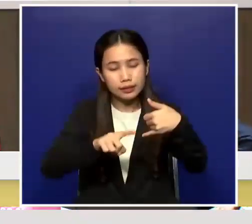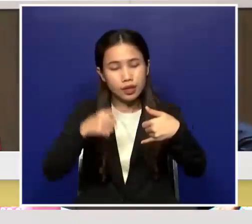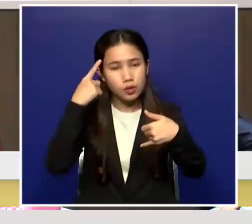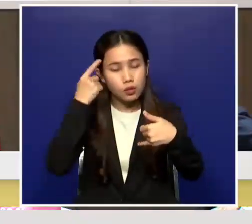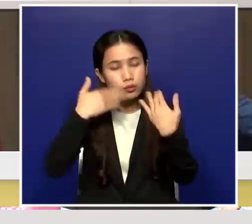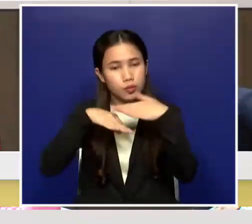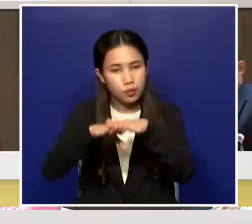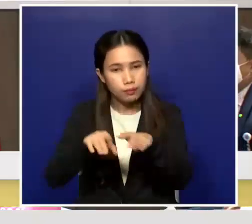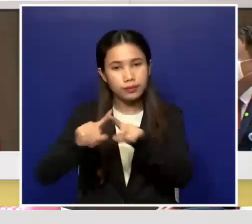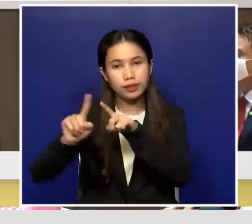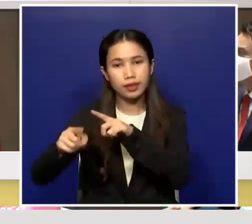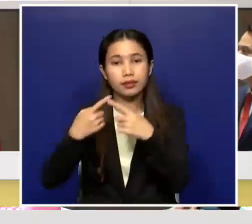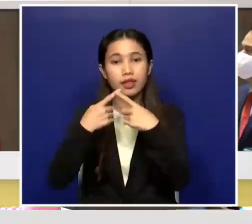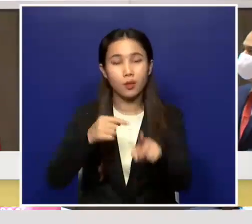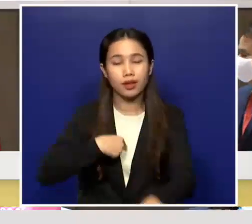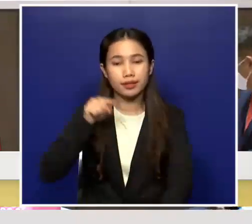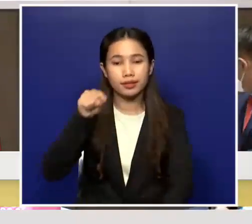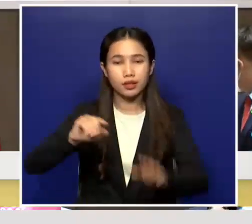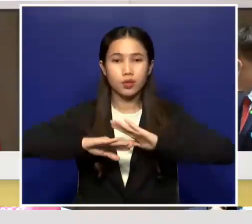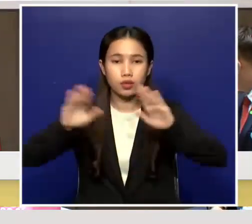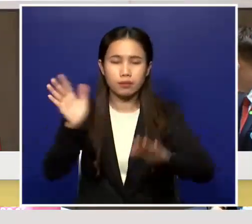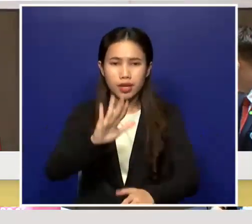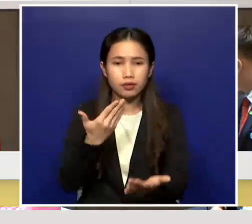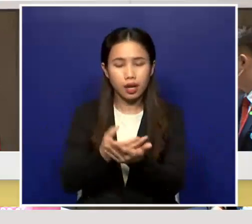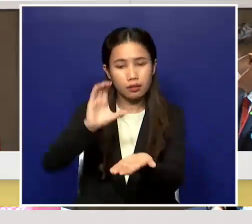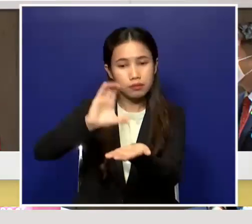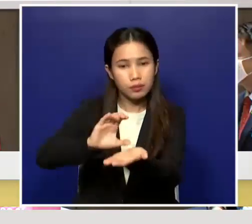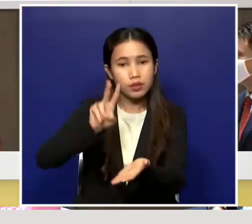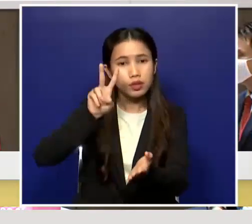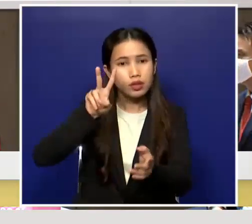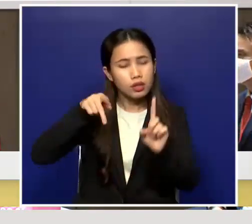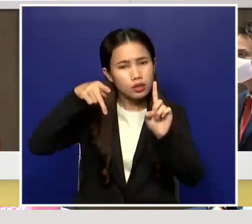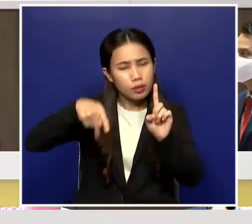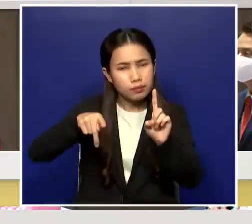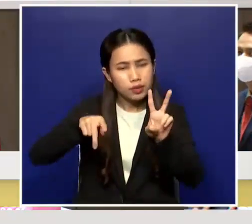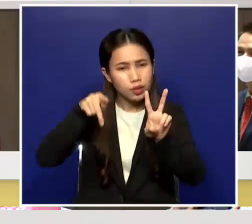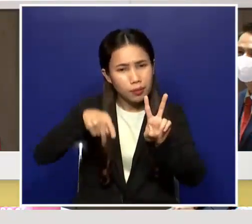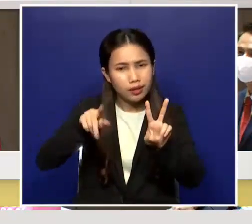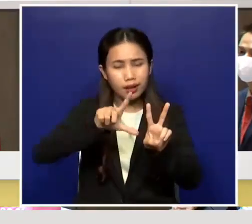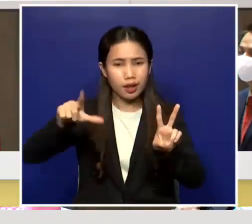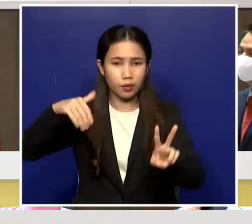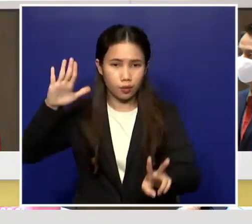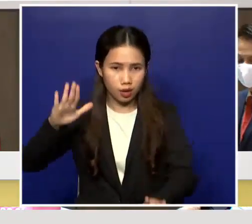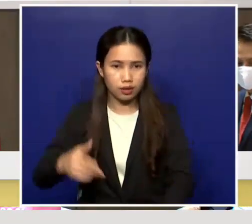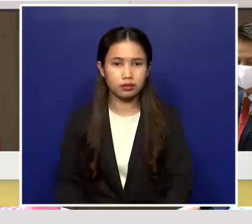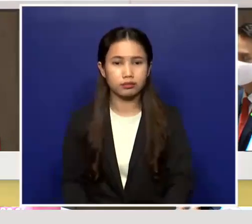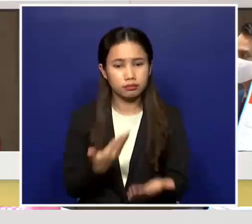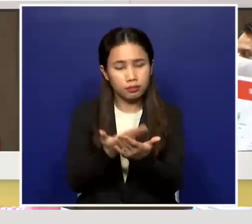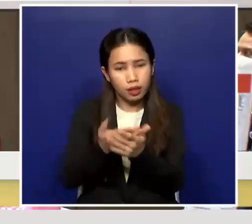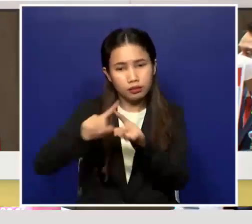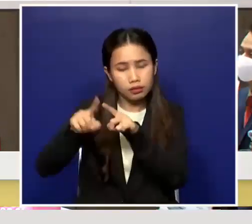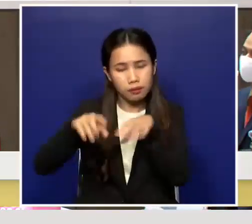มแต่ไม่สั่งให้เลิกดำเนินการงบตั้ง 2,000 กว่าล้านซอยย่อยประมูลไม่เกิน500ไม่เกิน500กี่ล็อตล่ะ